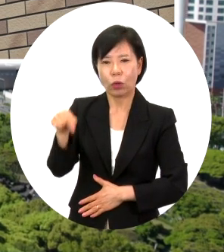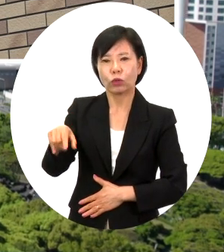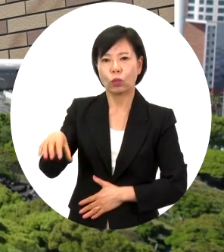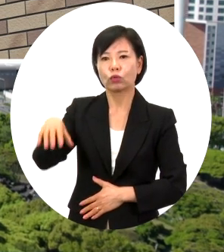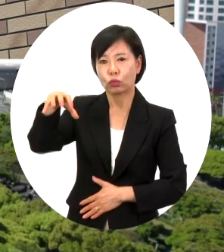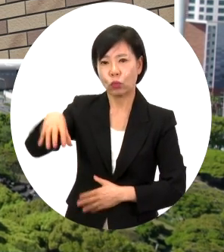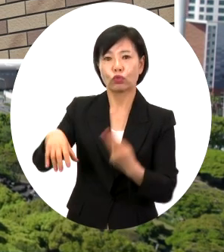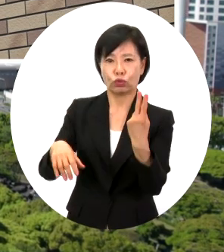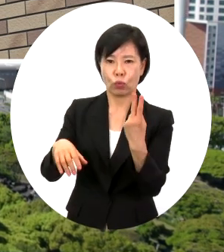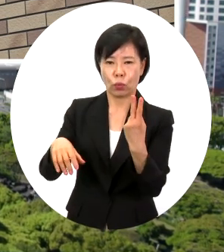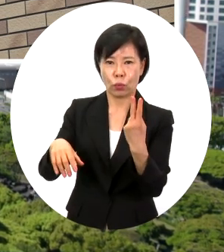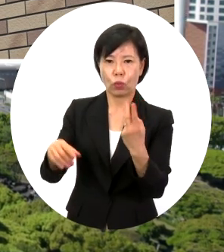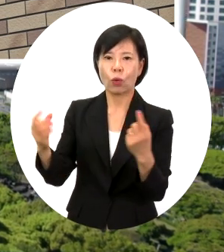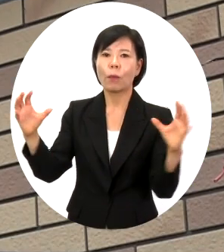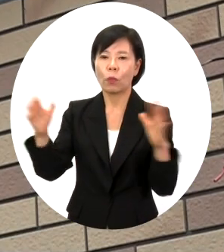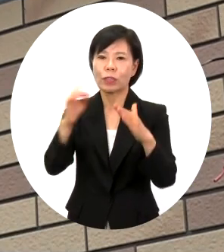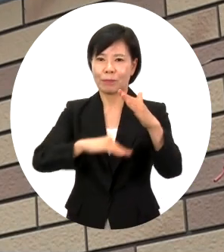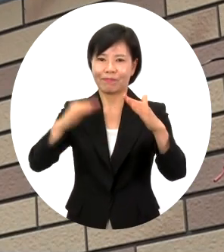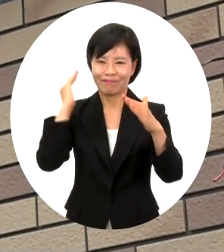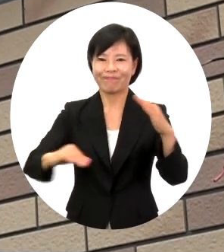동홍초 돌봄교실 2개소입니다.